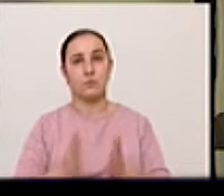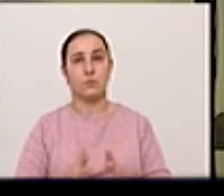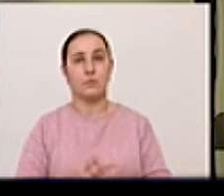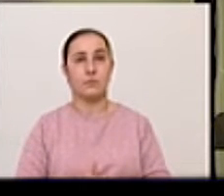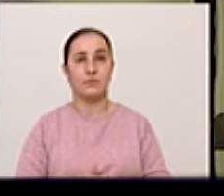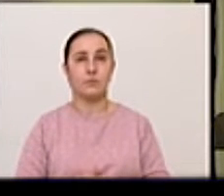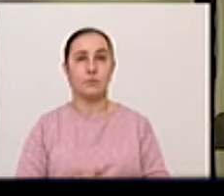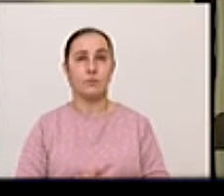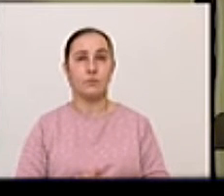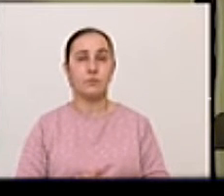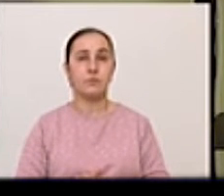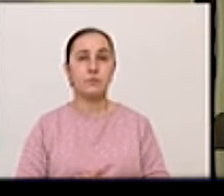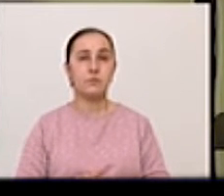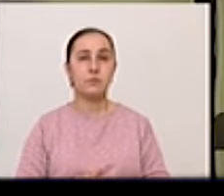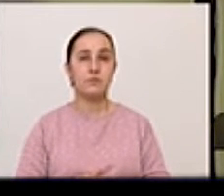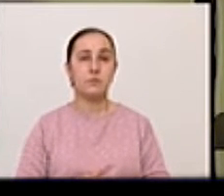qilasiz.